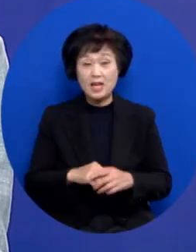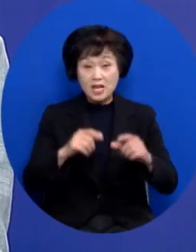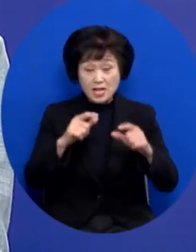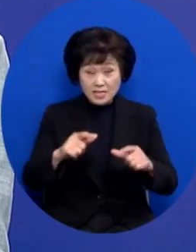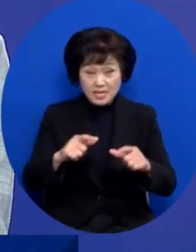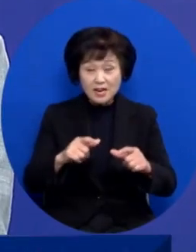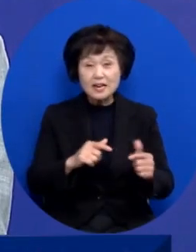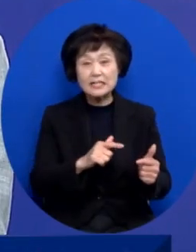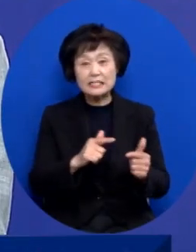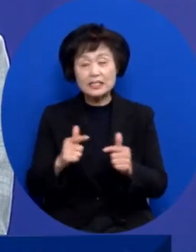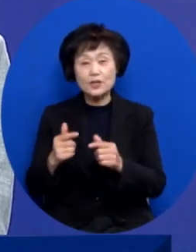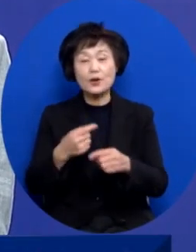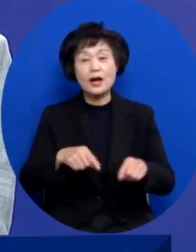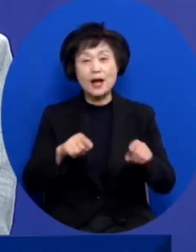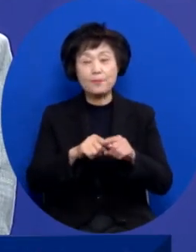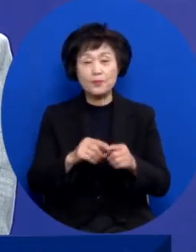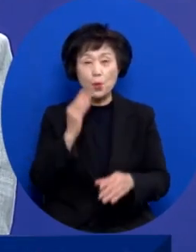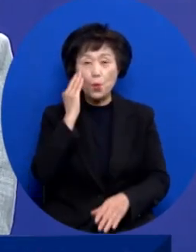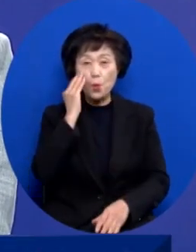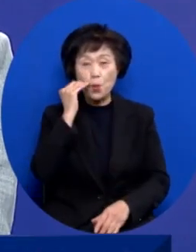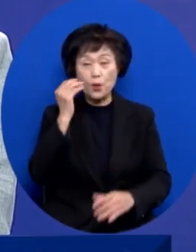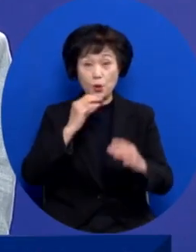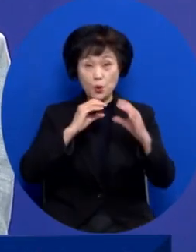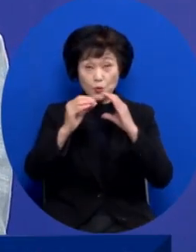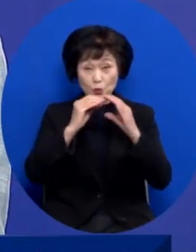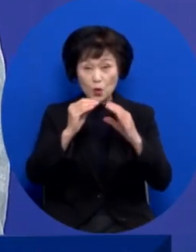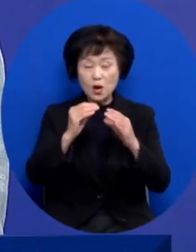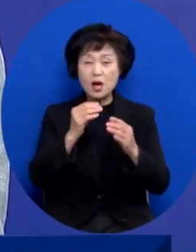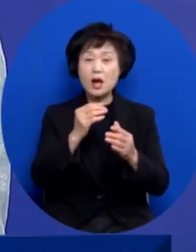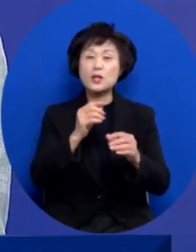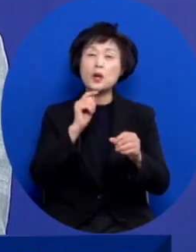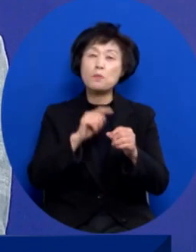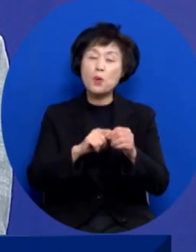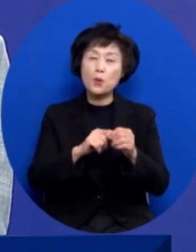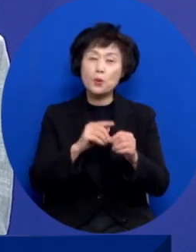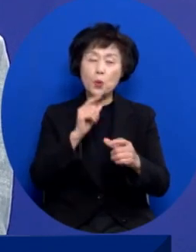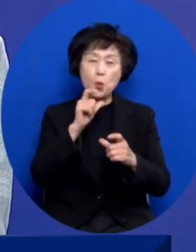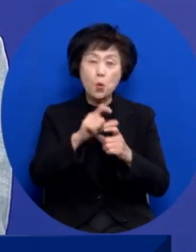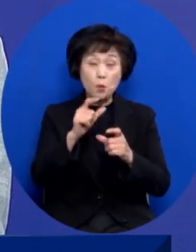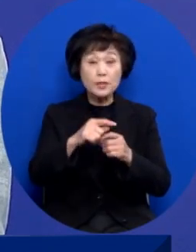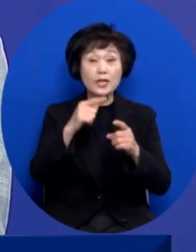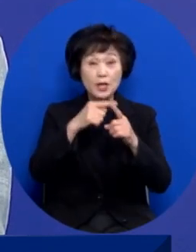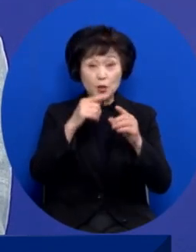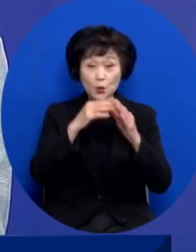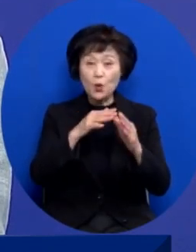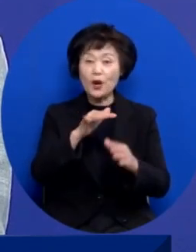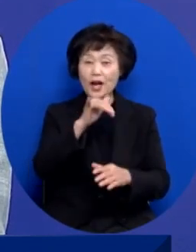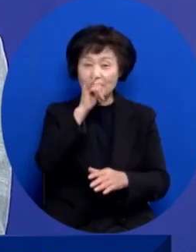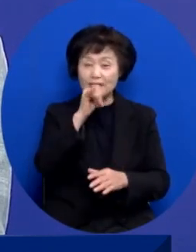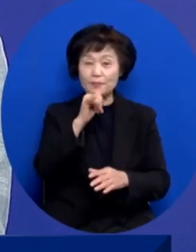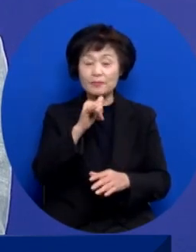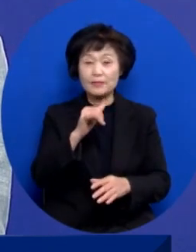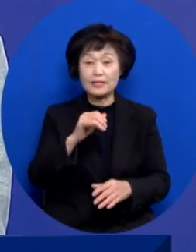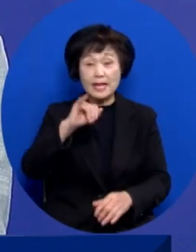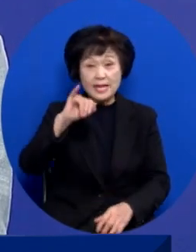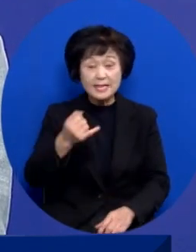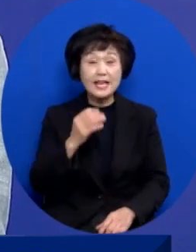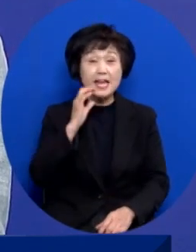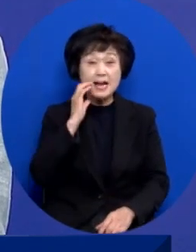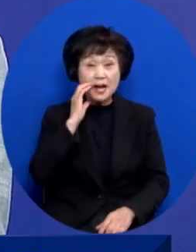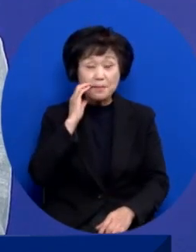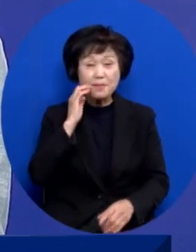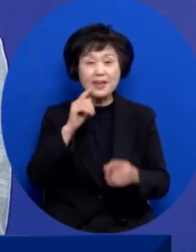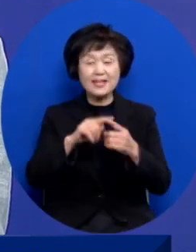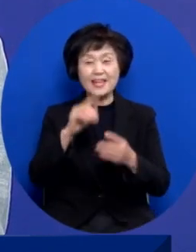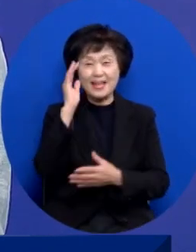지역사회와 더 원활하게 소통하기 위해 고민하는 카페가 있습니다. 푸른 사랑의 교회가 운영하는 카페 제2이야기인데요.